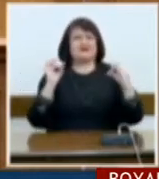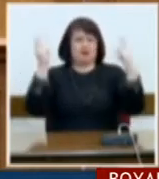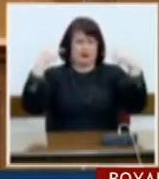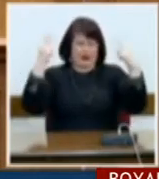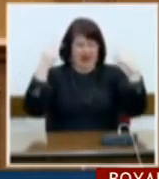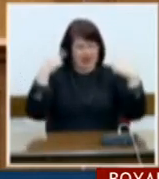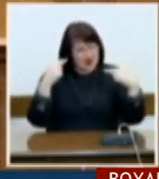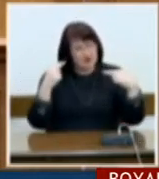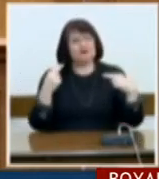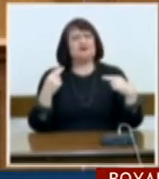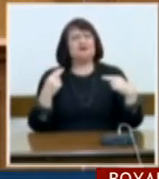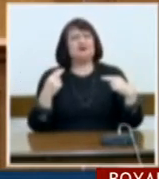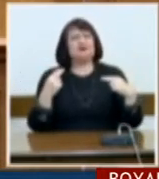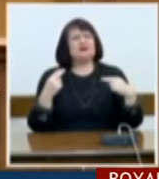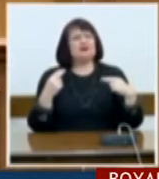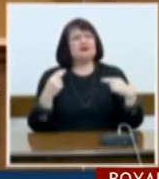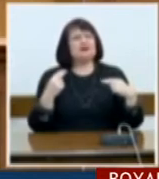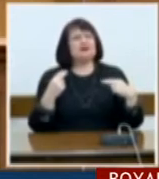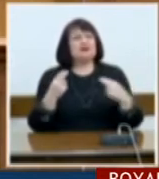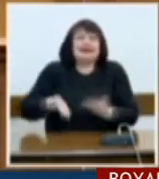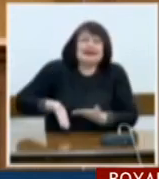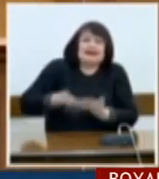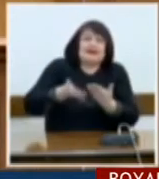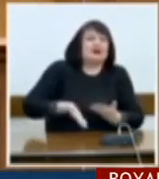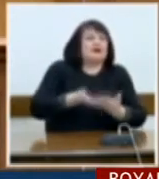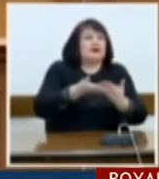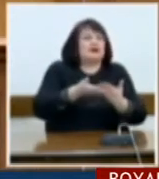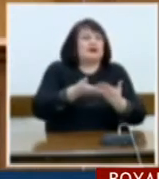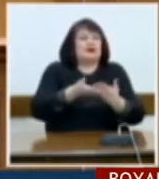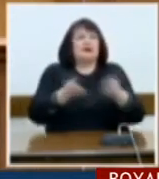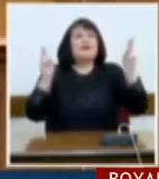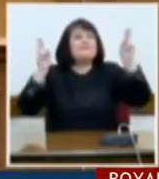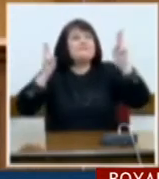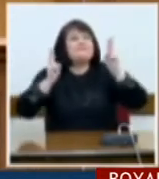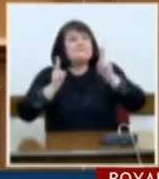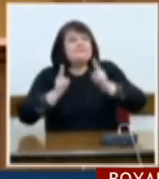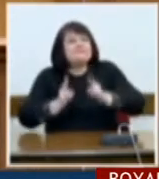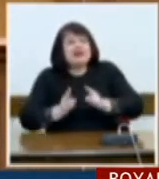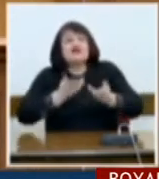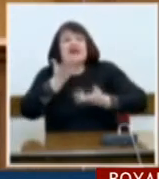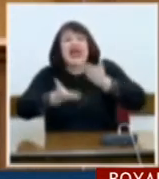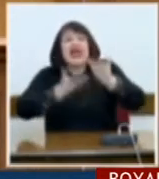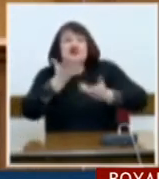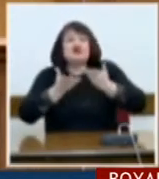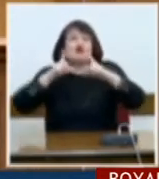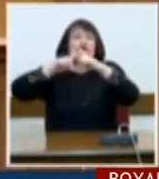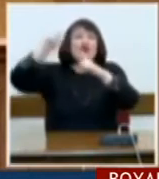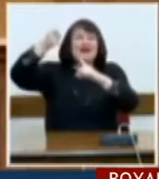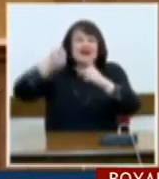αερίου, δηλαδή η στήριξη που παρέχουμε για να μειωθούν συνολικά οι δαπάνες ρεύματος και